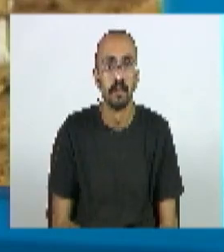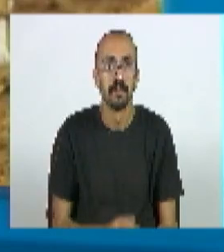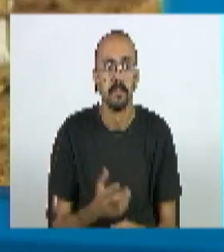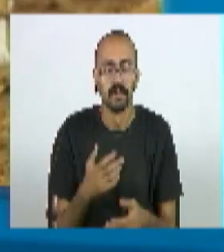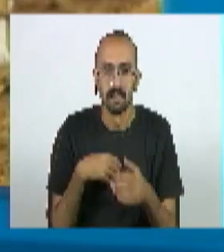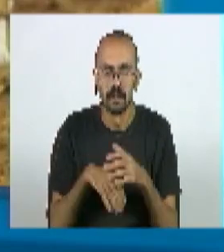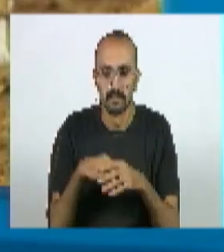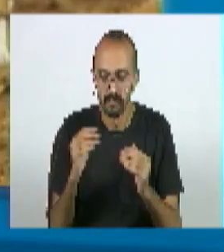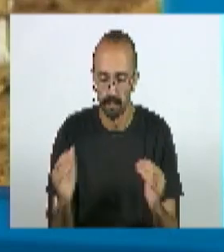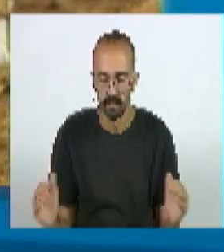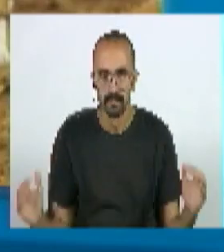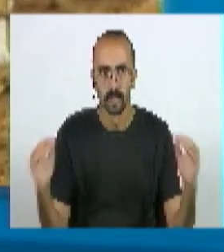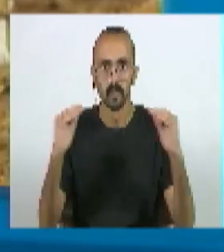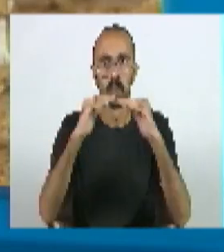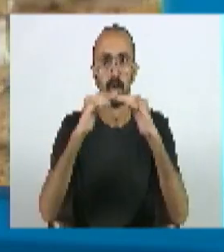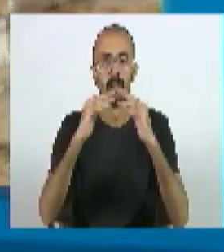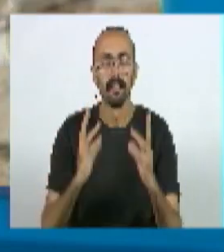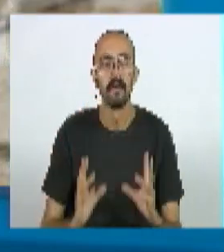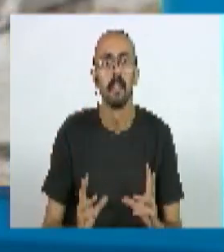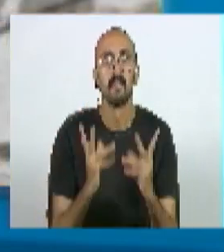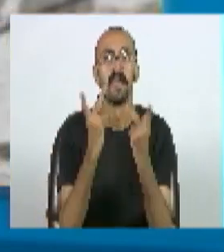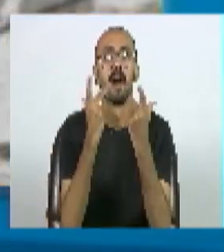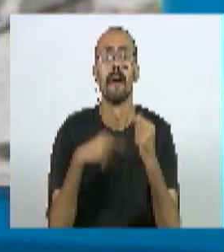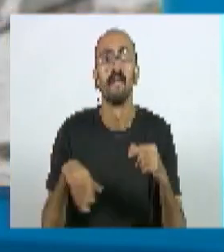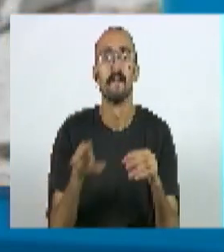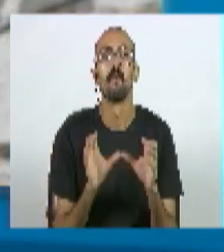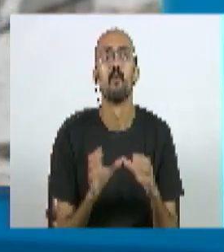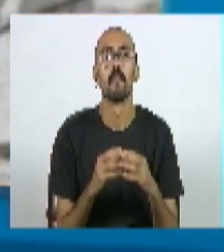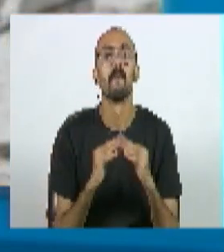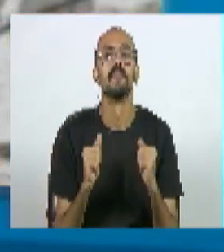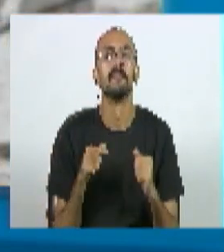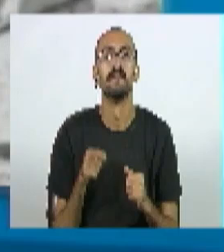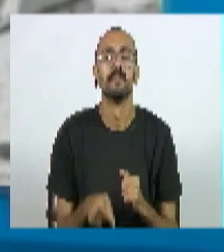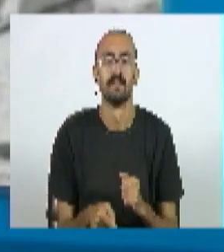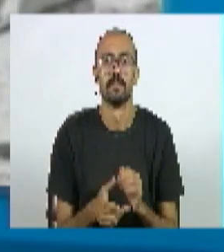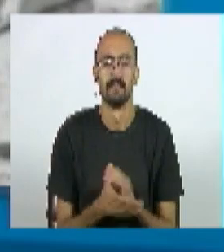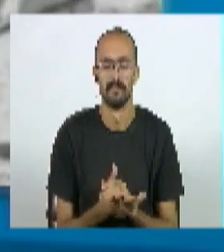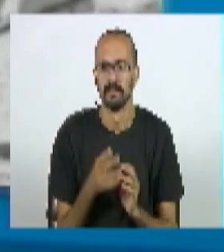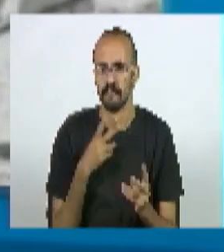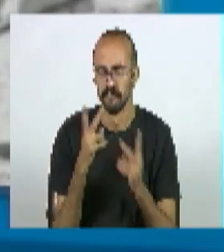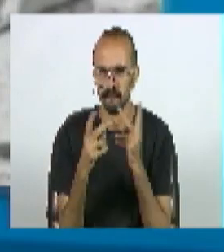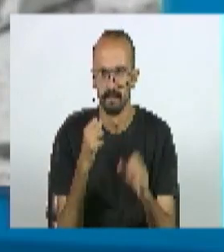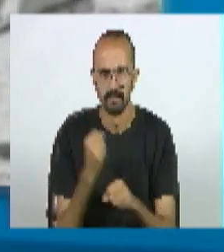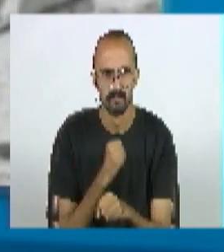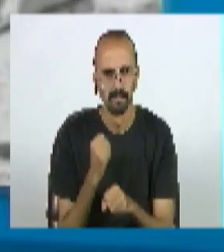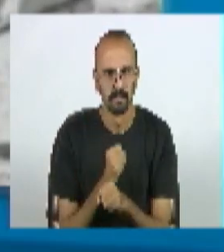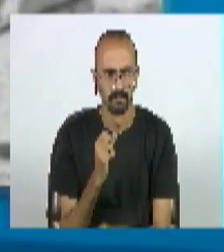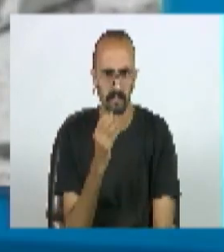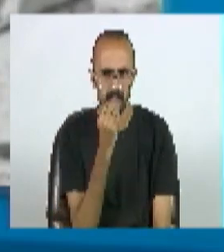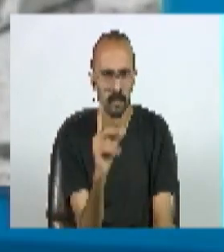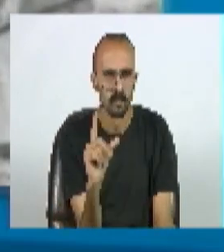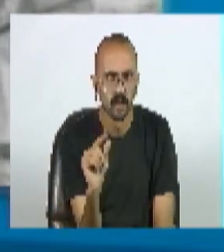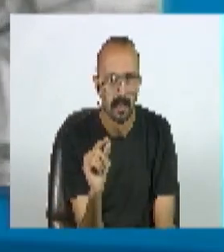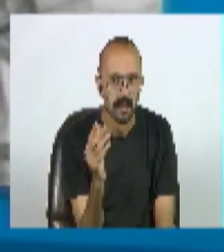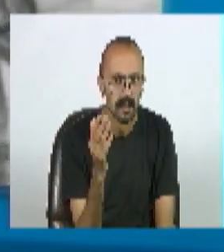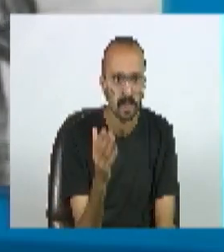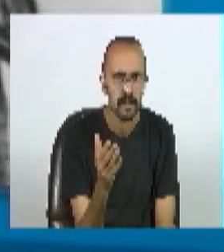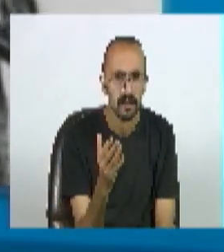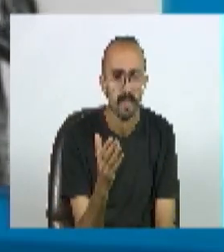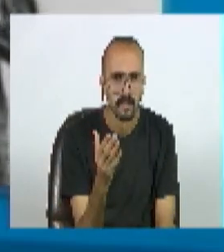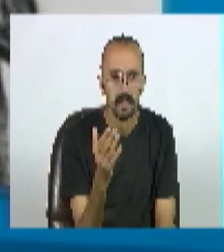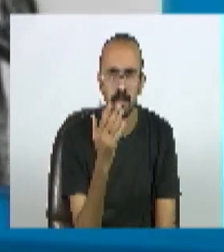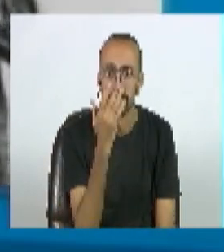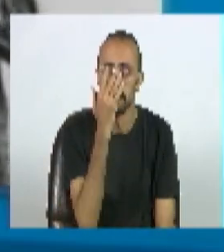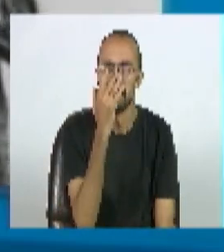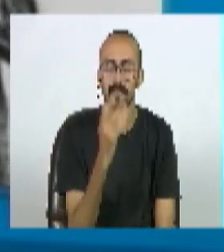بناء جسور التنمية داخل المجتمع، وشفت حقيقة أنشطة متميزة جدا عاملاها في النخيلة